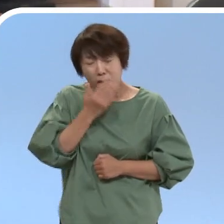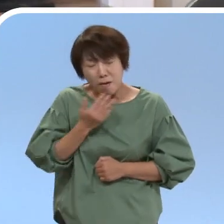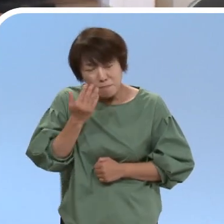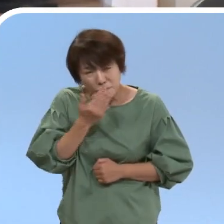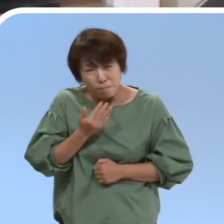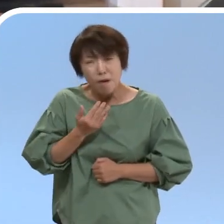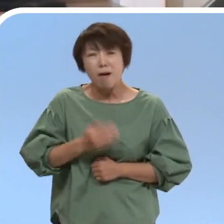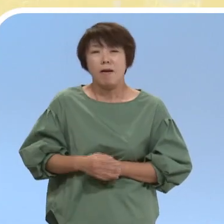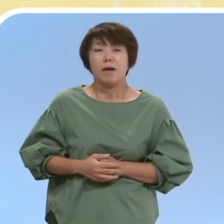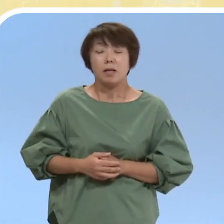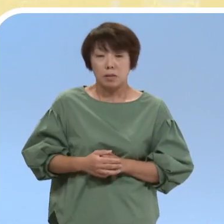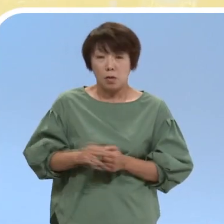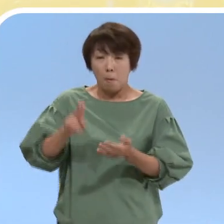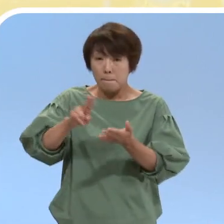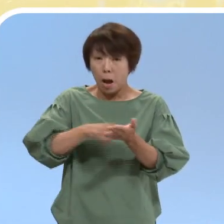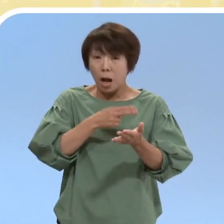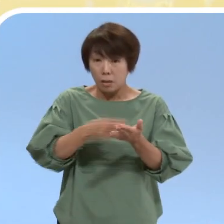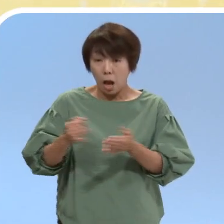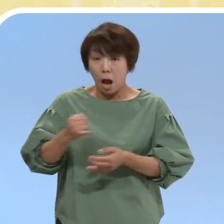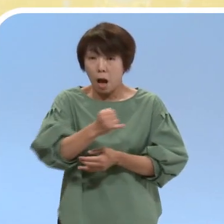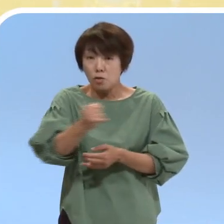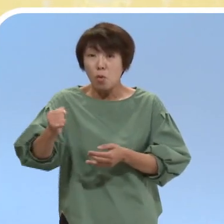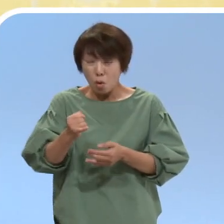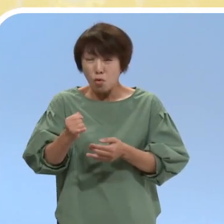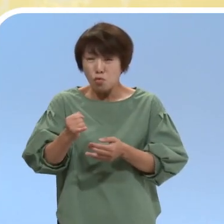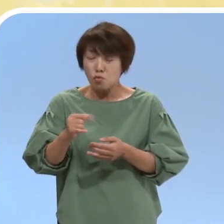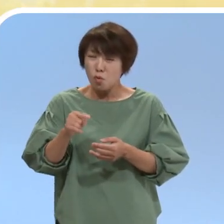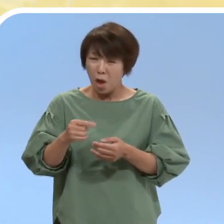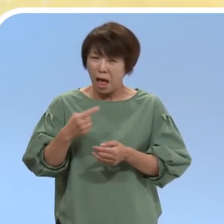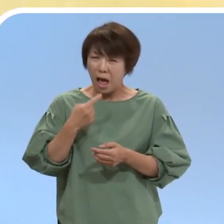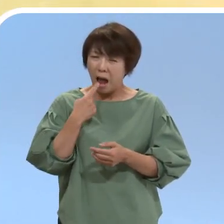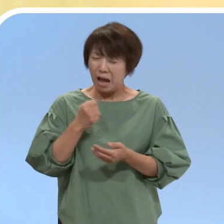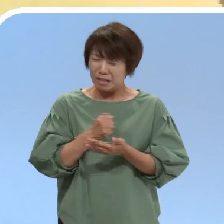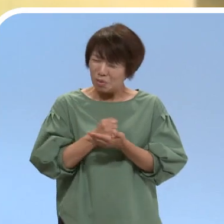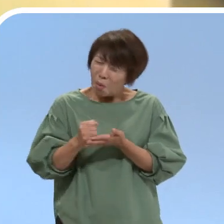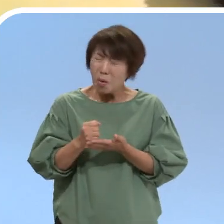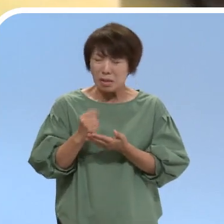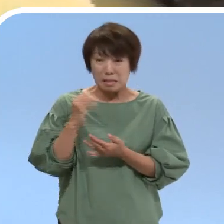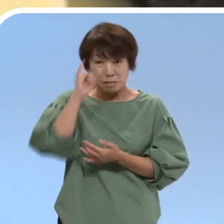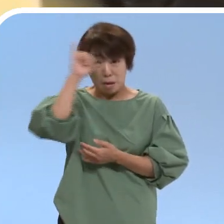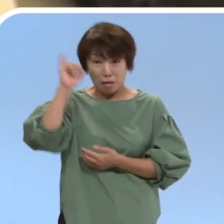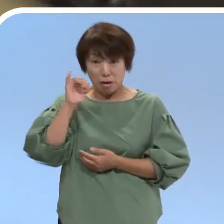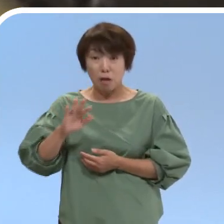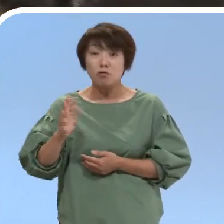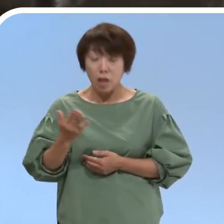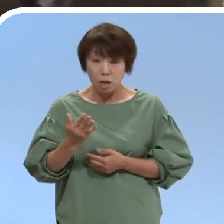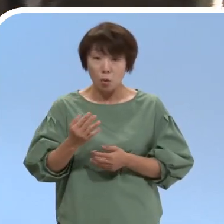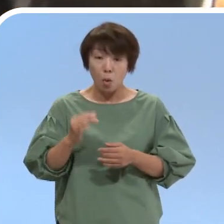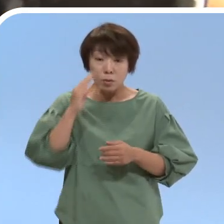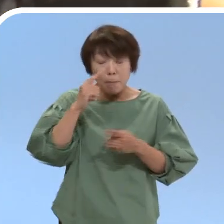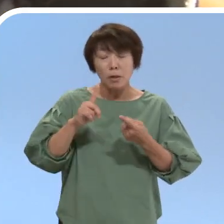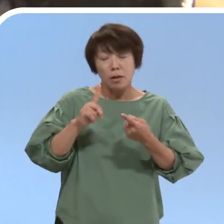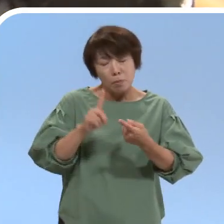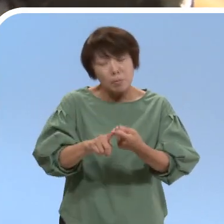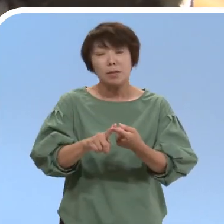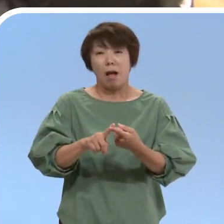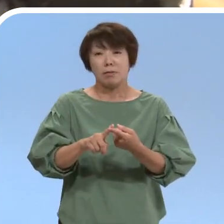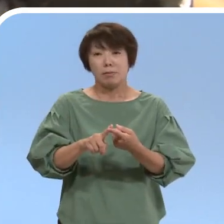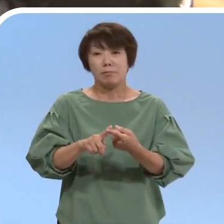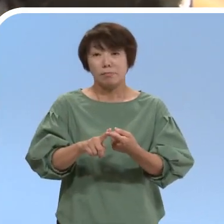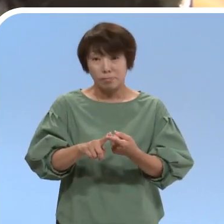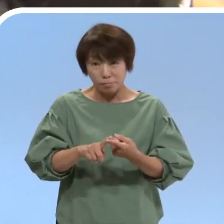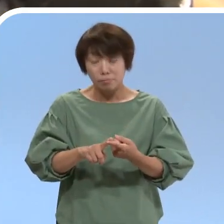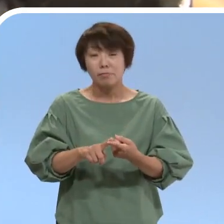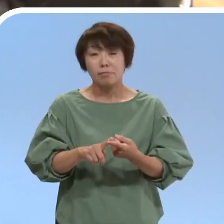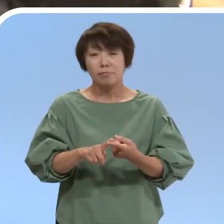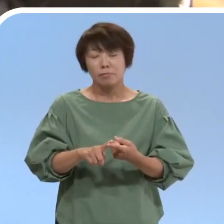あ、お前ですか、よかった。 バターと醤油って一見濃そうな感じしますけども、はい、完全に引き立ててますね。 あ、ありがとうございます。 玉ねぎの